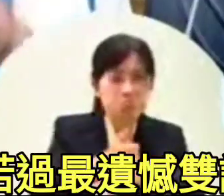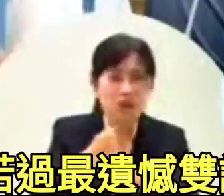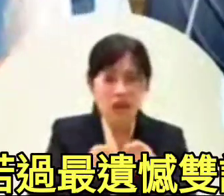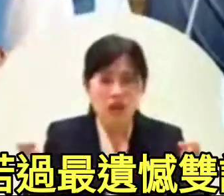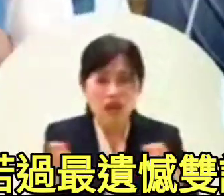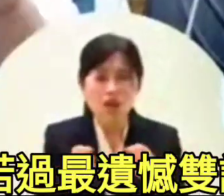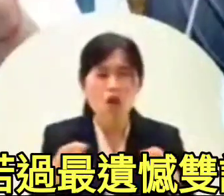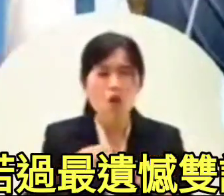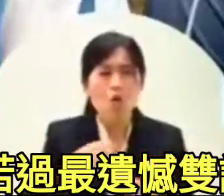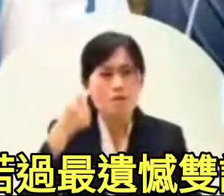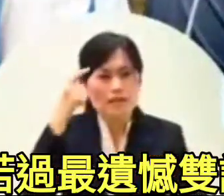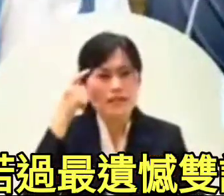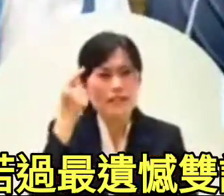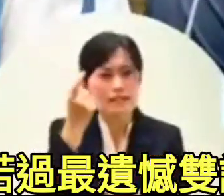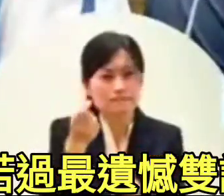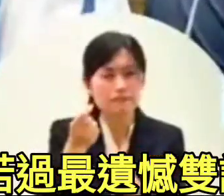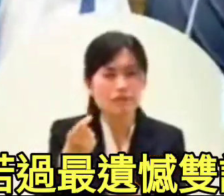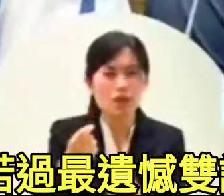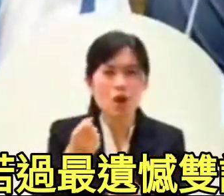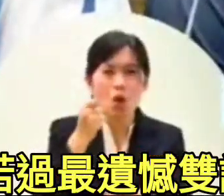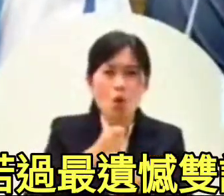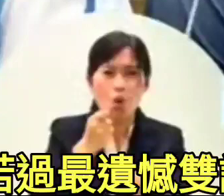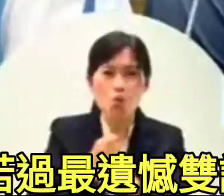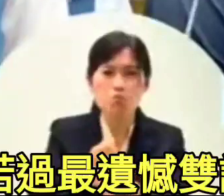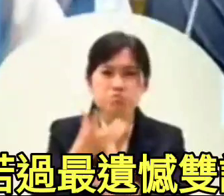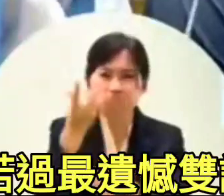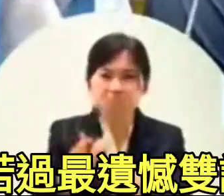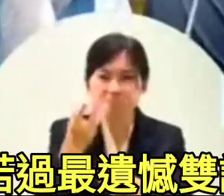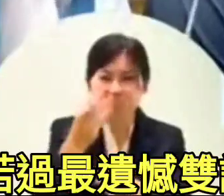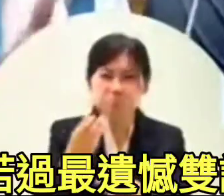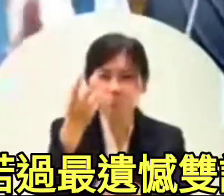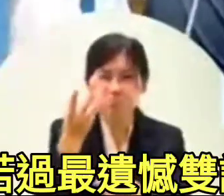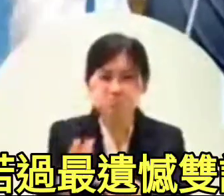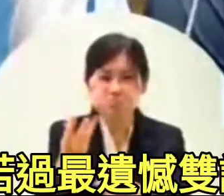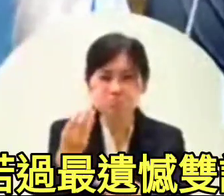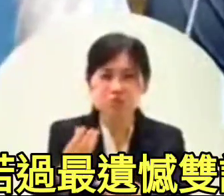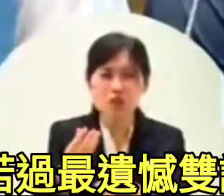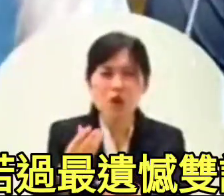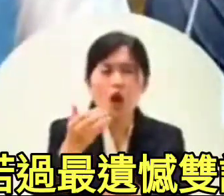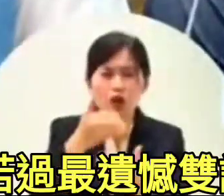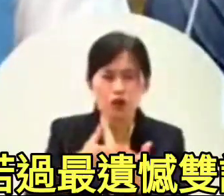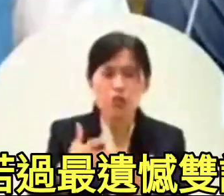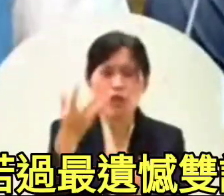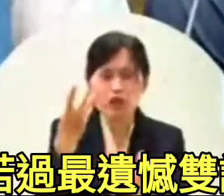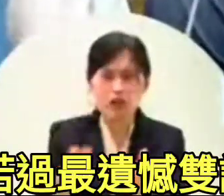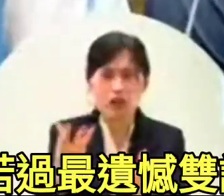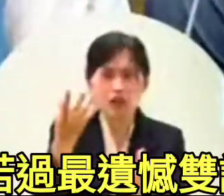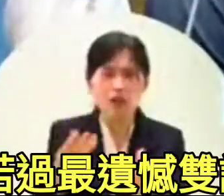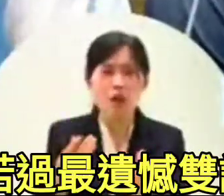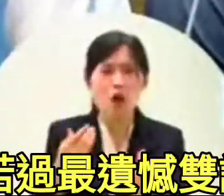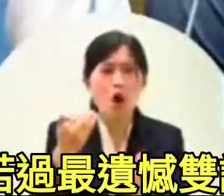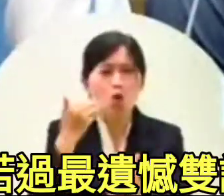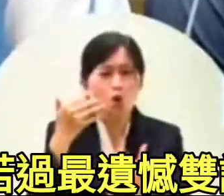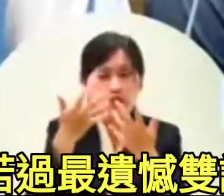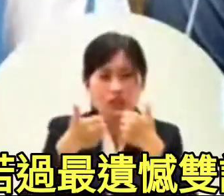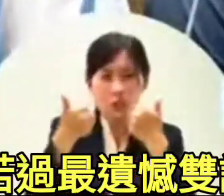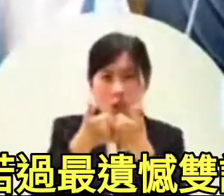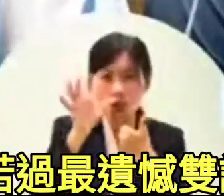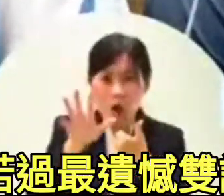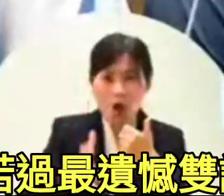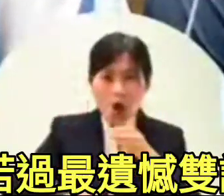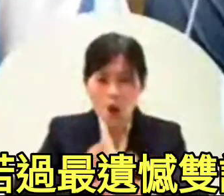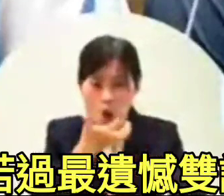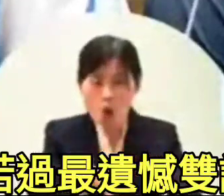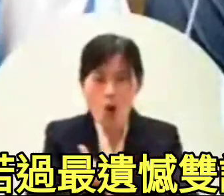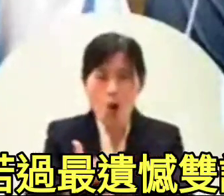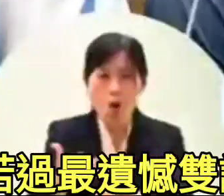都秉持一个理念，能做多少算多少。我们有这个机会帮高雄市服务，就全力来打拼。有朝一日